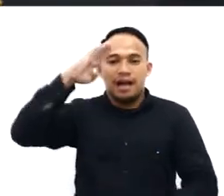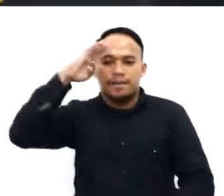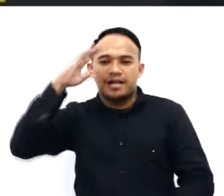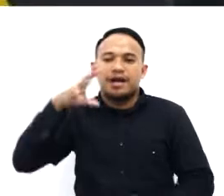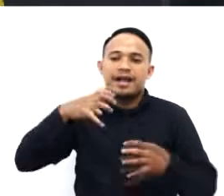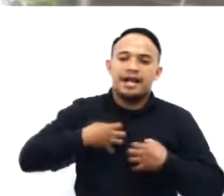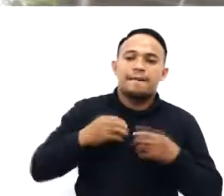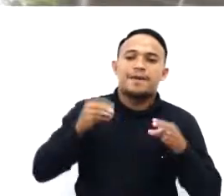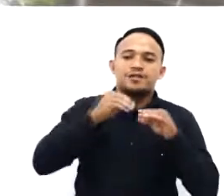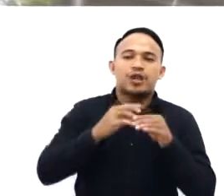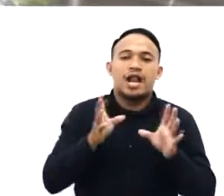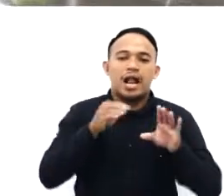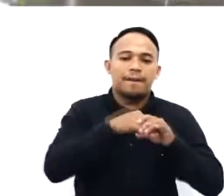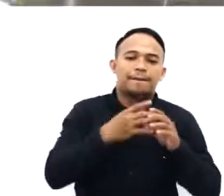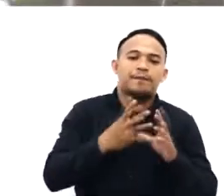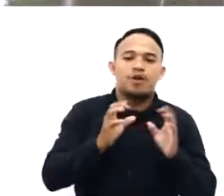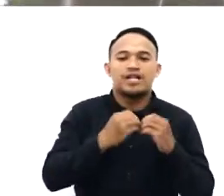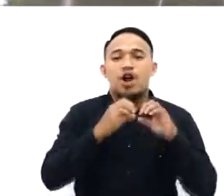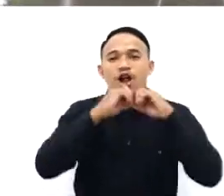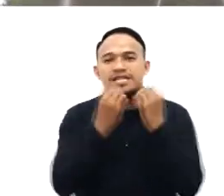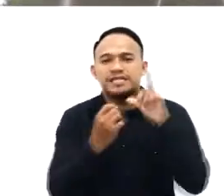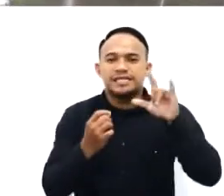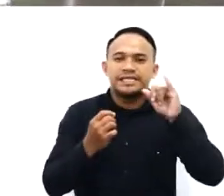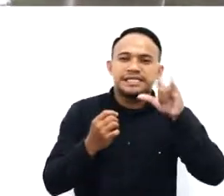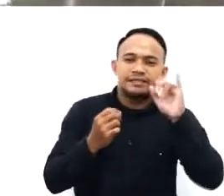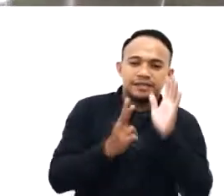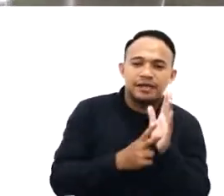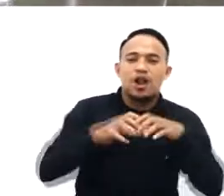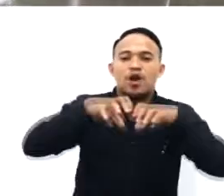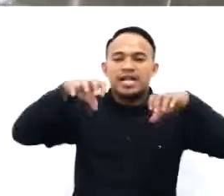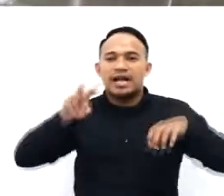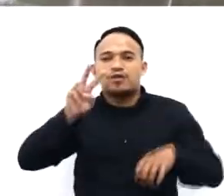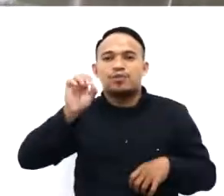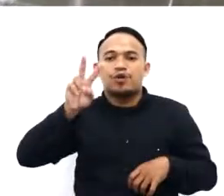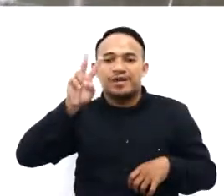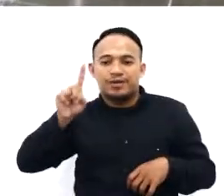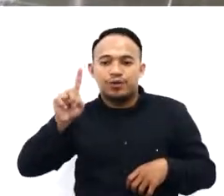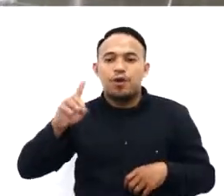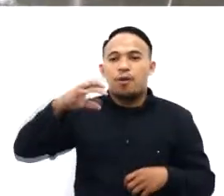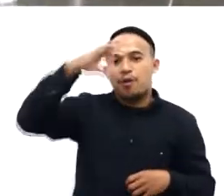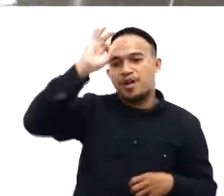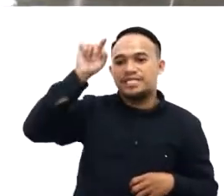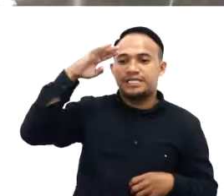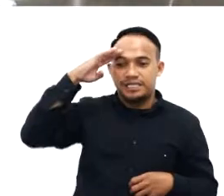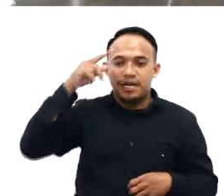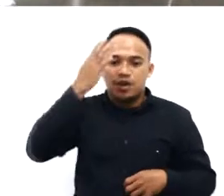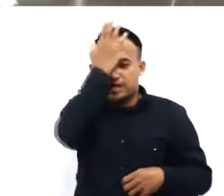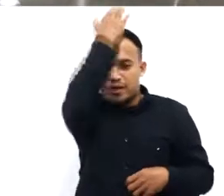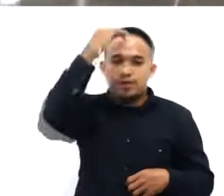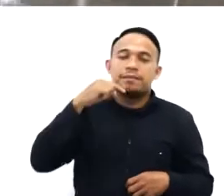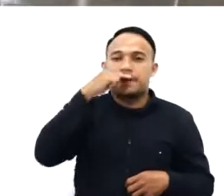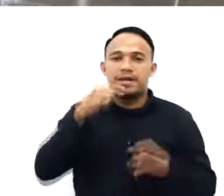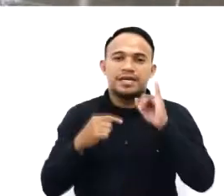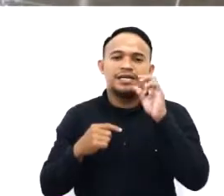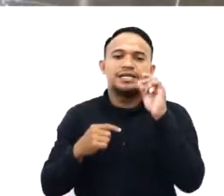Polda Gorontalo menggelar apel gelar pasukan dalam rangka operasi Lilin Otanaha